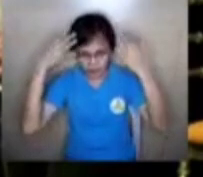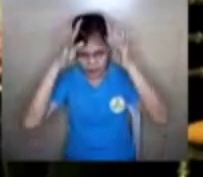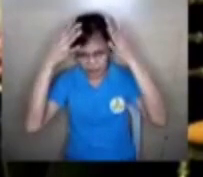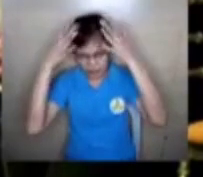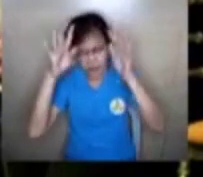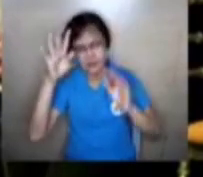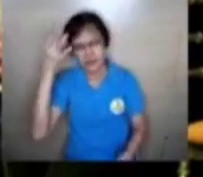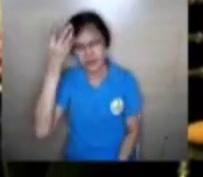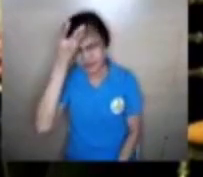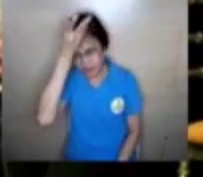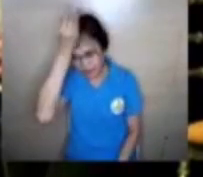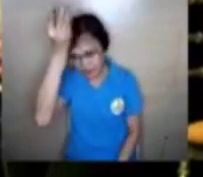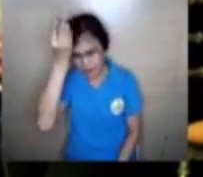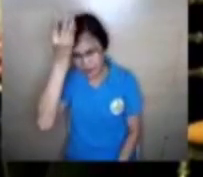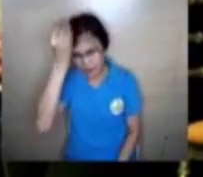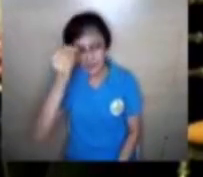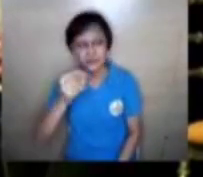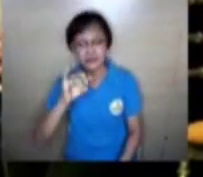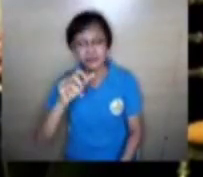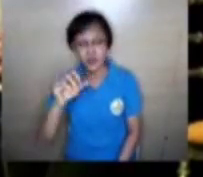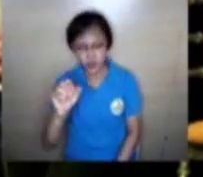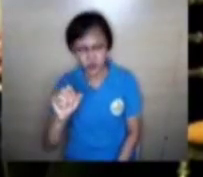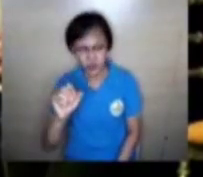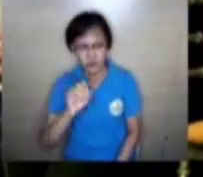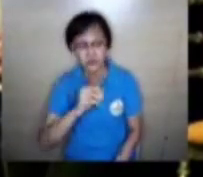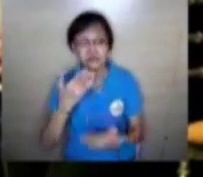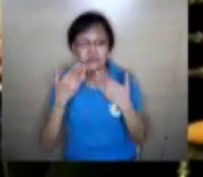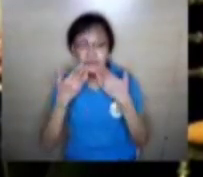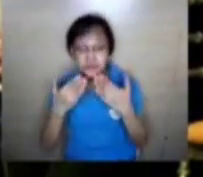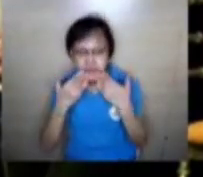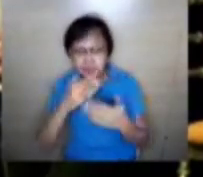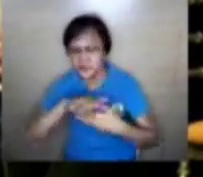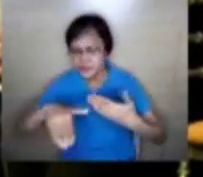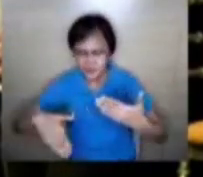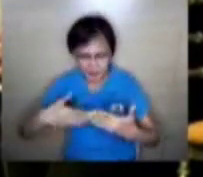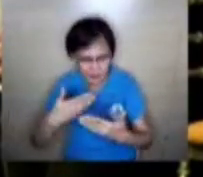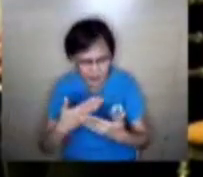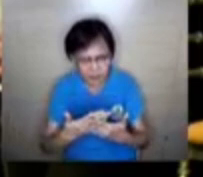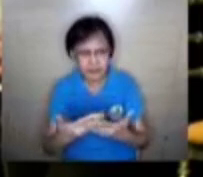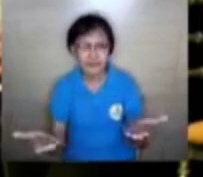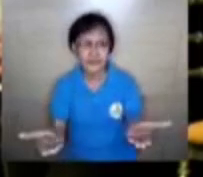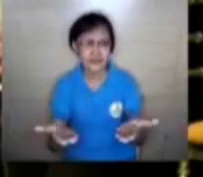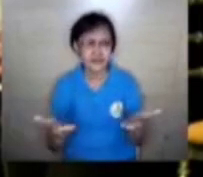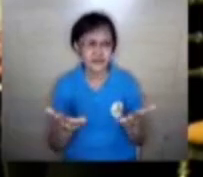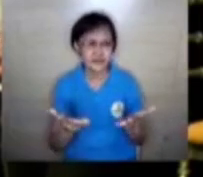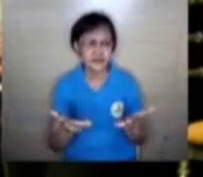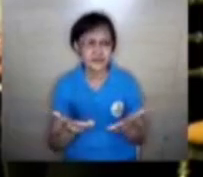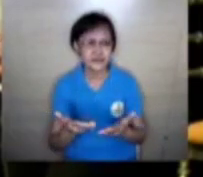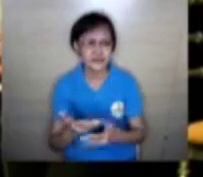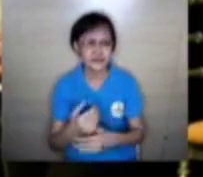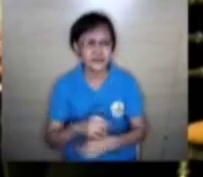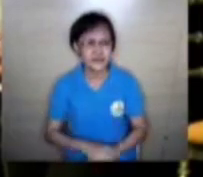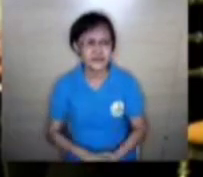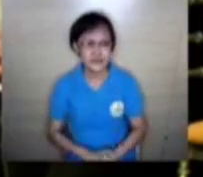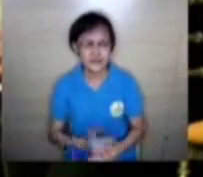maraming salamat sa iyong ulat on behalf of Vice Mayor E.U. Aso, inaantay ko yung Delilah.